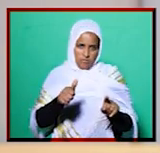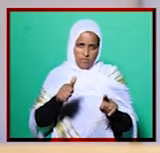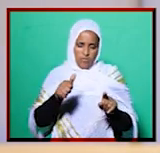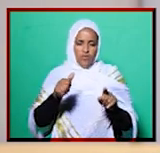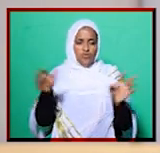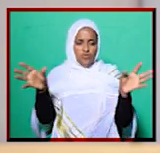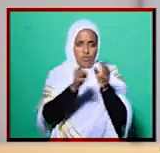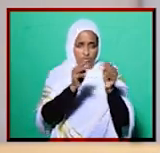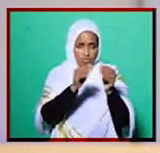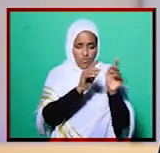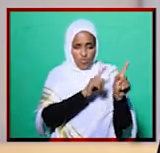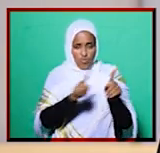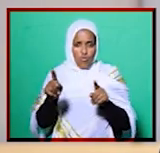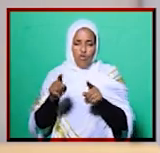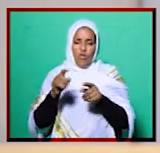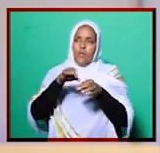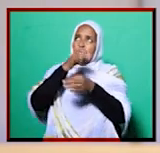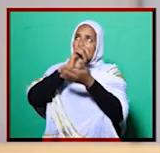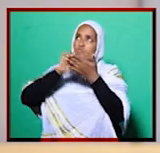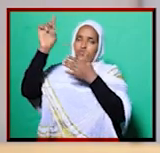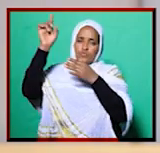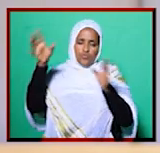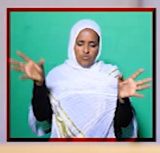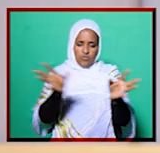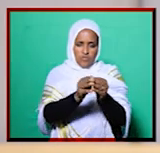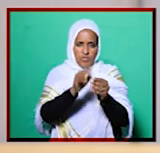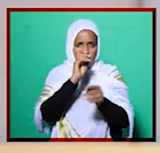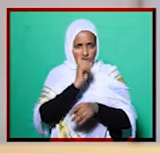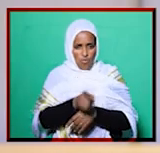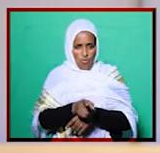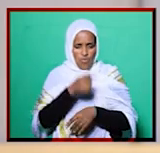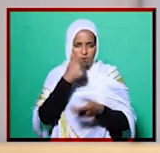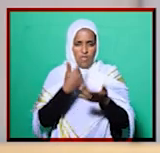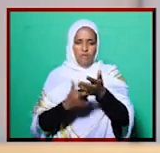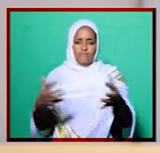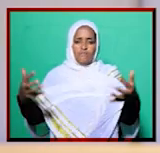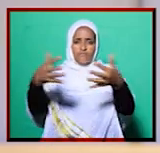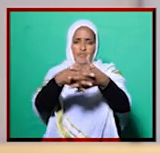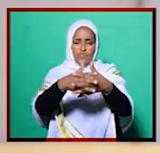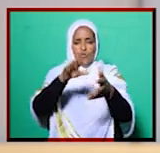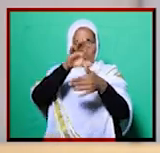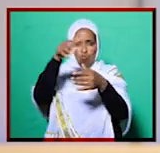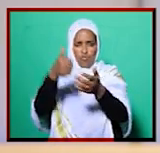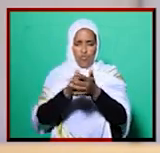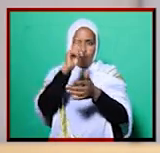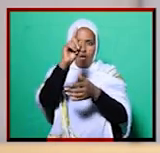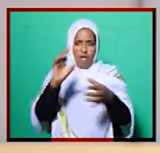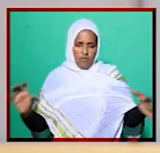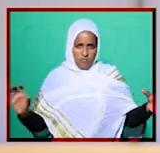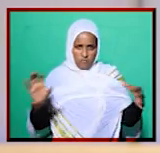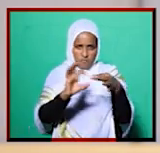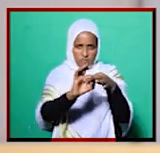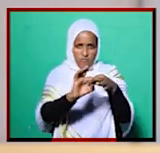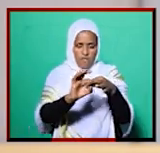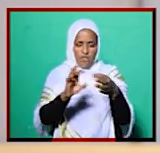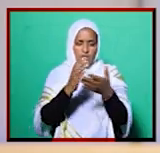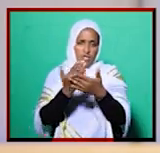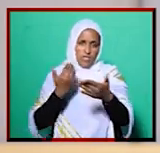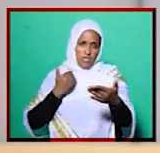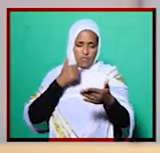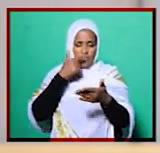አይደለም። ሲኖዶስ ደግሞ የመንፈስ ቅዱስ ስብስብ ነው። ተው ይላል እዚያው መካከል ላይ። እነዚያ ግን ተባብረው ሁሉም አንድ